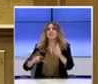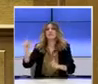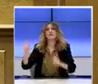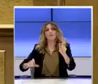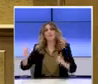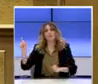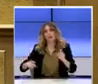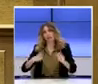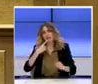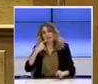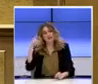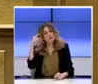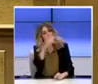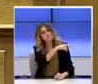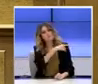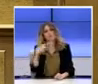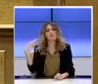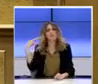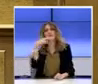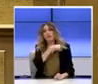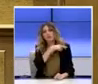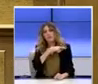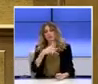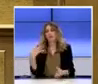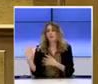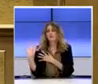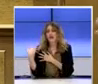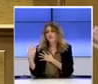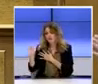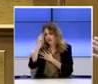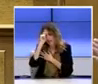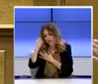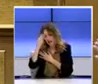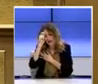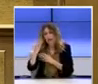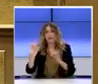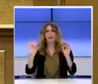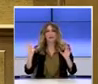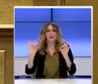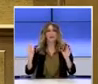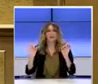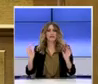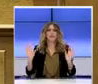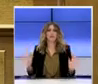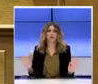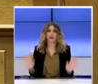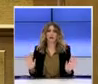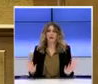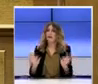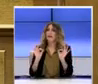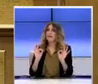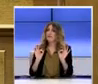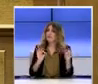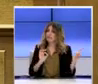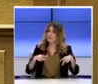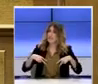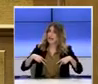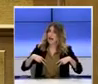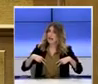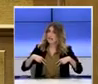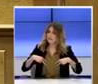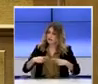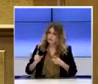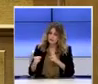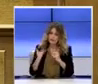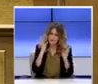Ό,τι και αν λέει, ό,τι και αν λέει, προσέξτε, η συντεταγμένη προπαγάνδα,